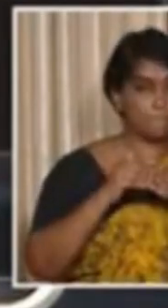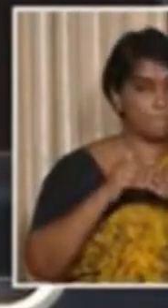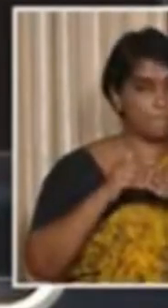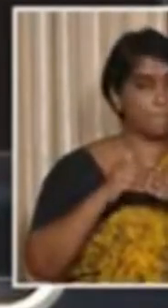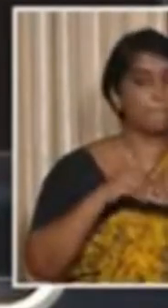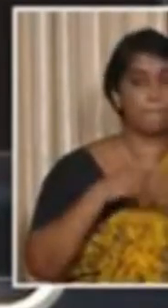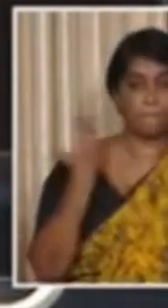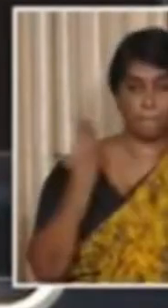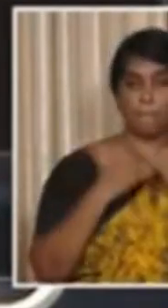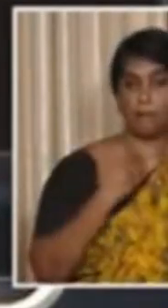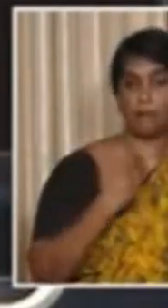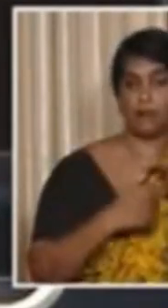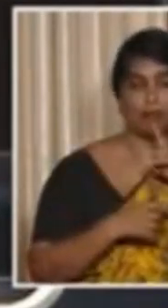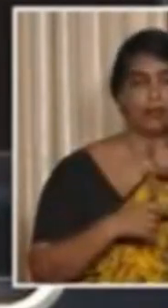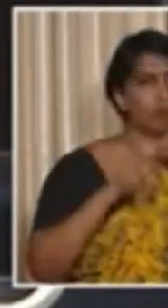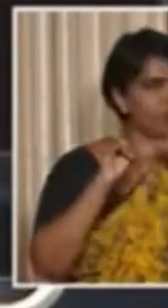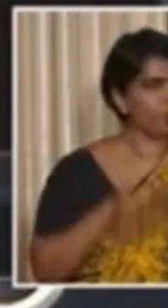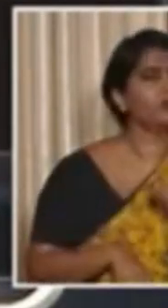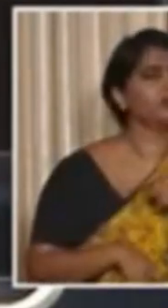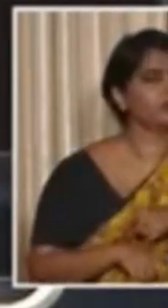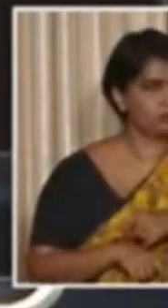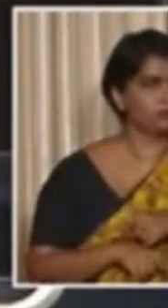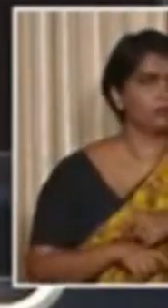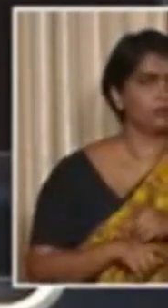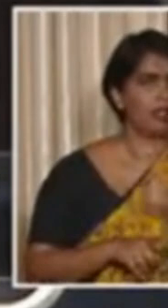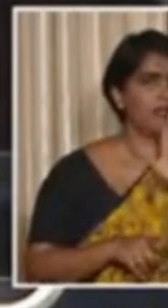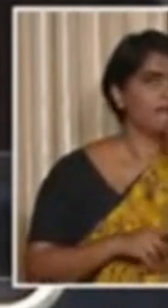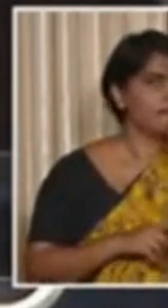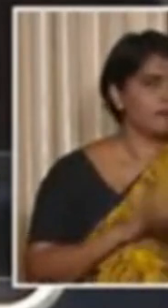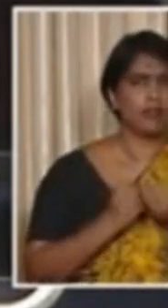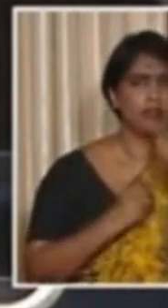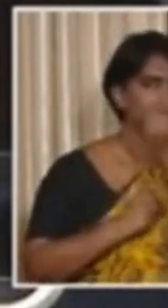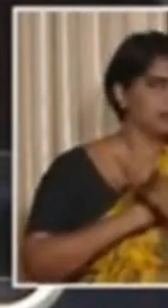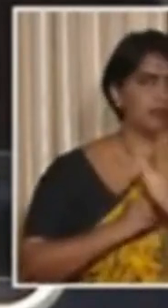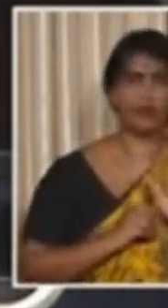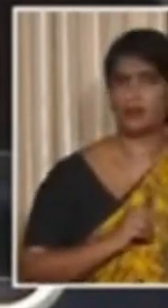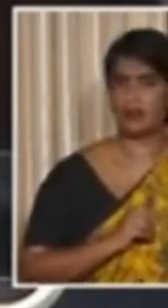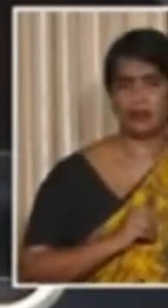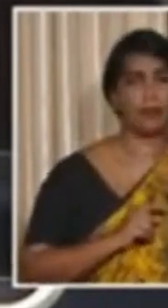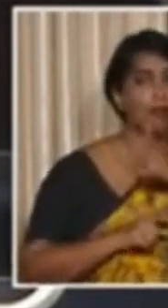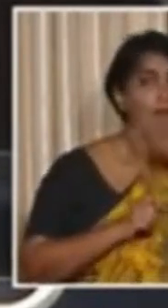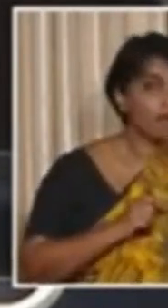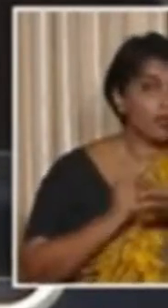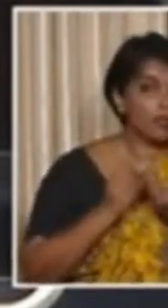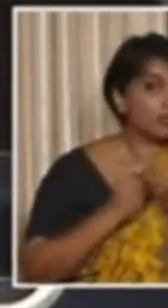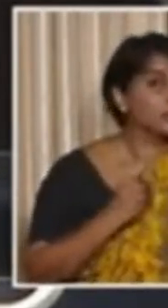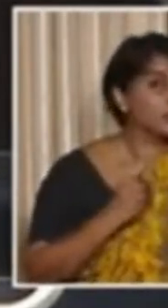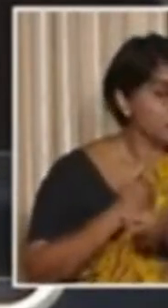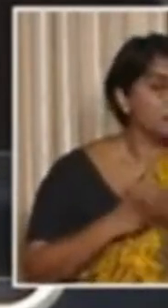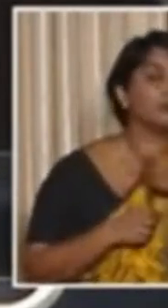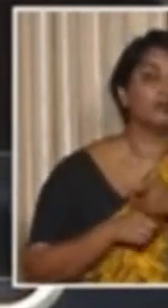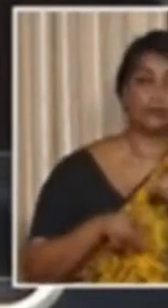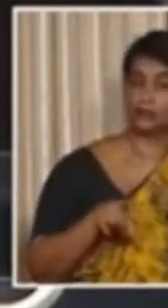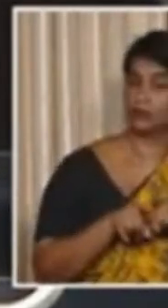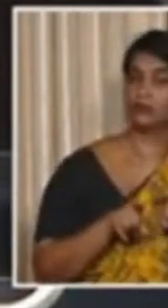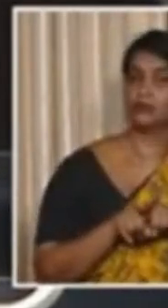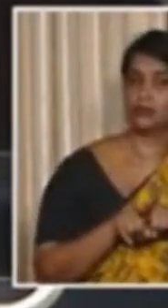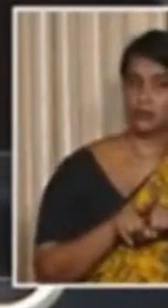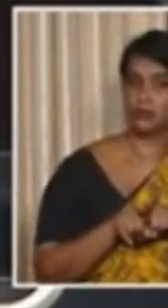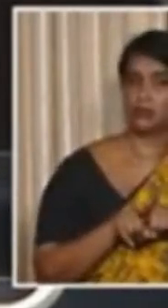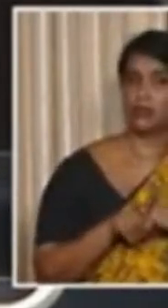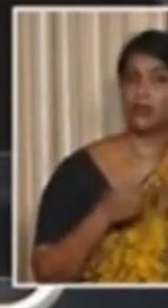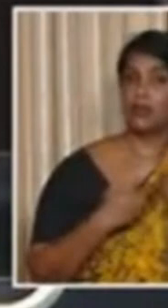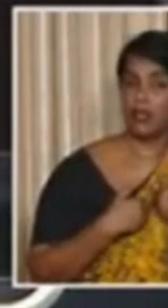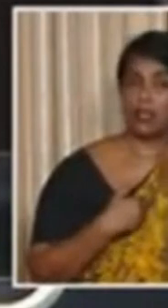முக்கியத்துவம் கொடுக்காதீர்கள். ஏனென்றால் இவருக்கு முக்கியத்துவம் கொடுக்கின்ற போதுதான் ஏறி பாய்ந்து கொண்டிருக்கிறார். எங்களுடைய தமிழ் இனத்தை, தமிழ் பேசும்